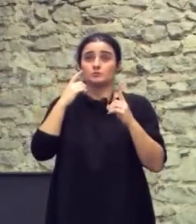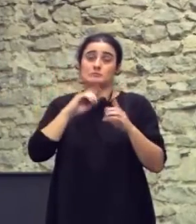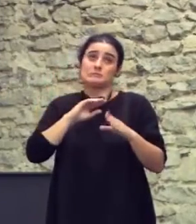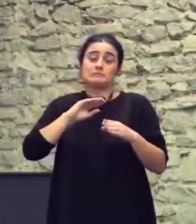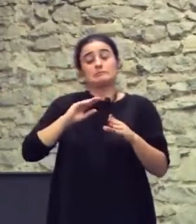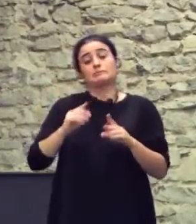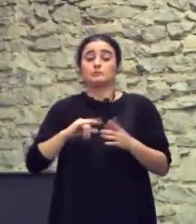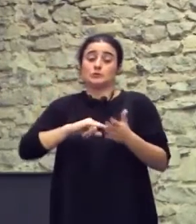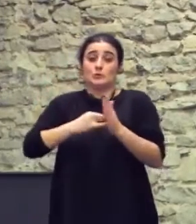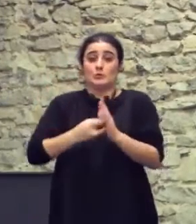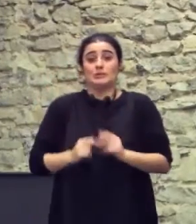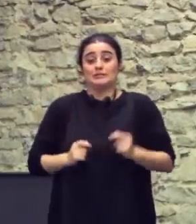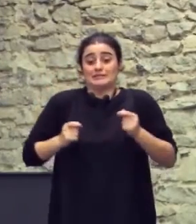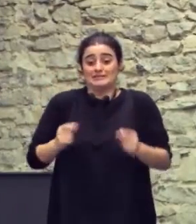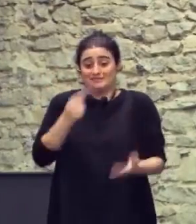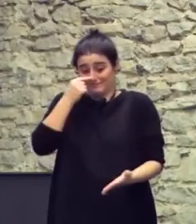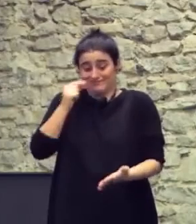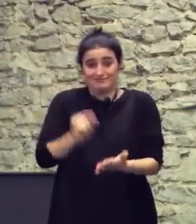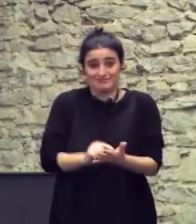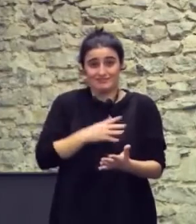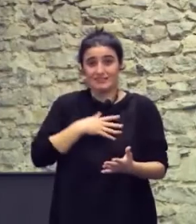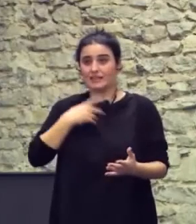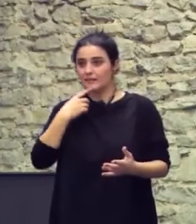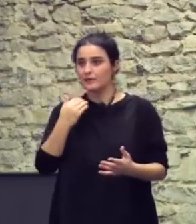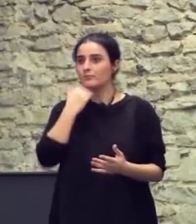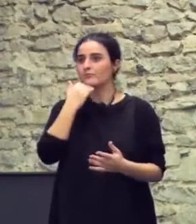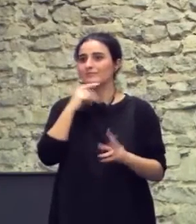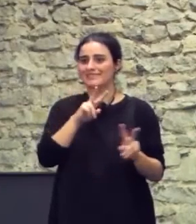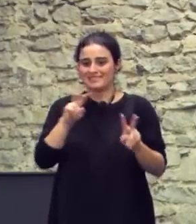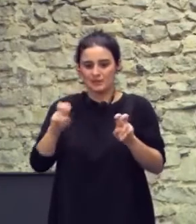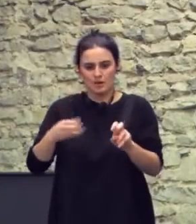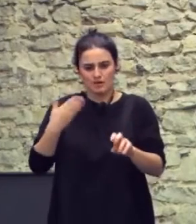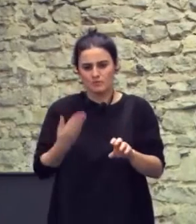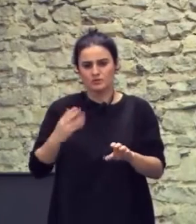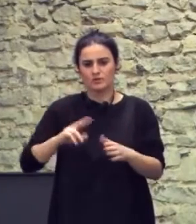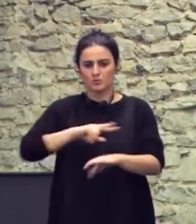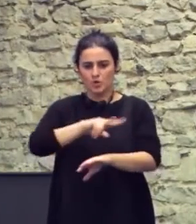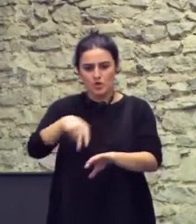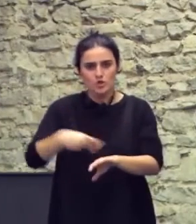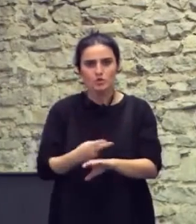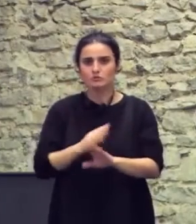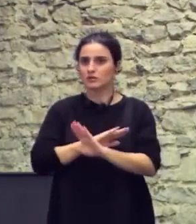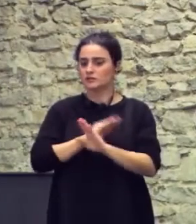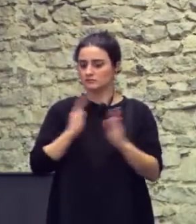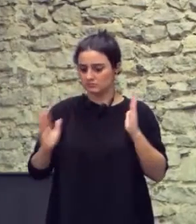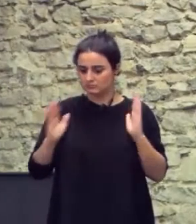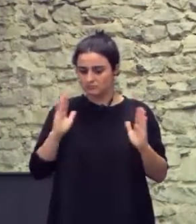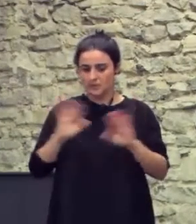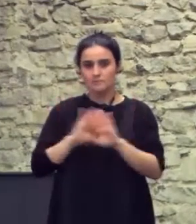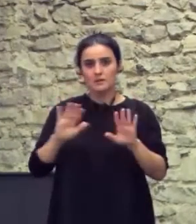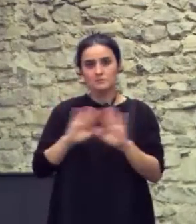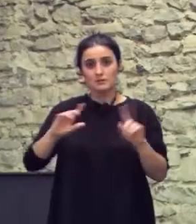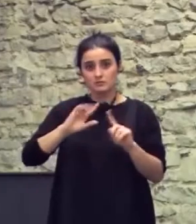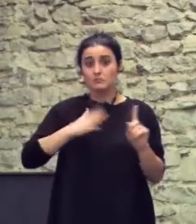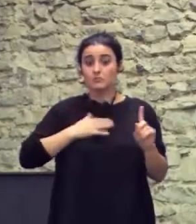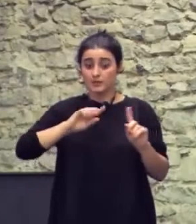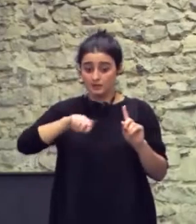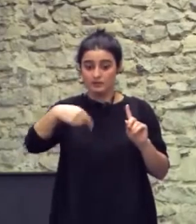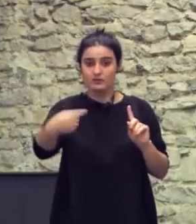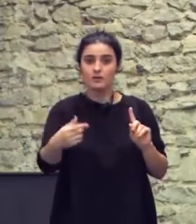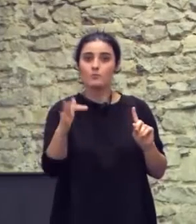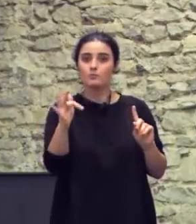askotan aniztasun seksualaren inguruan bi orduko formazio bat egitea oso importantea da batzuentzako, eragin positiboa dauka, baina